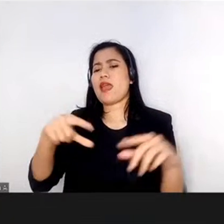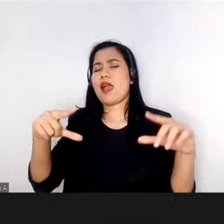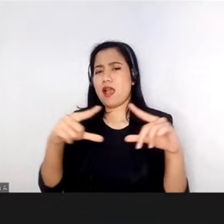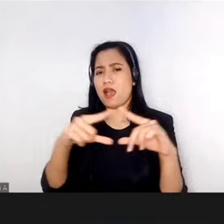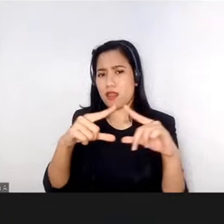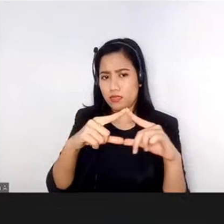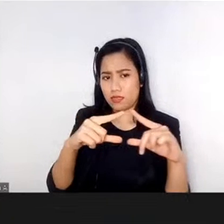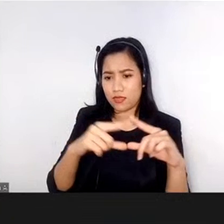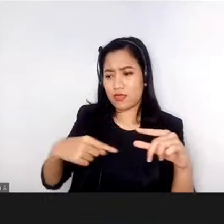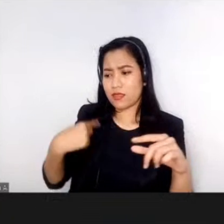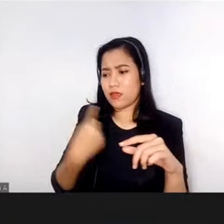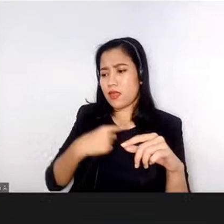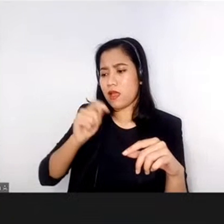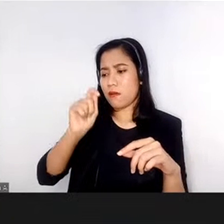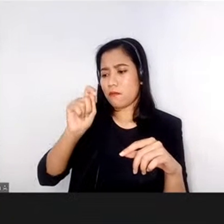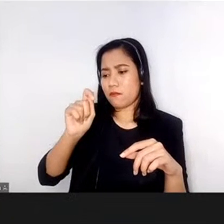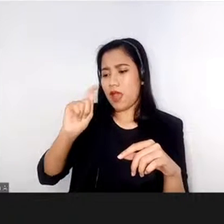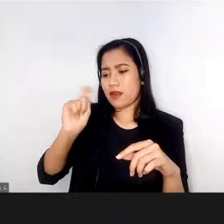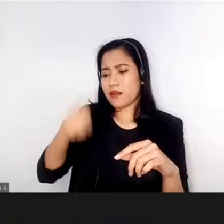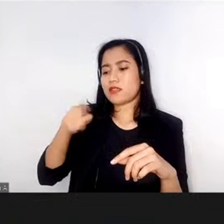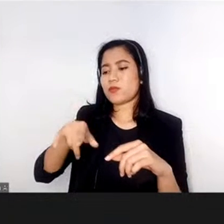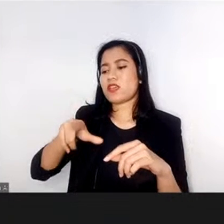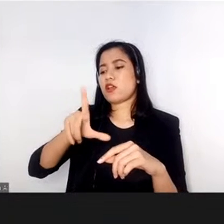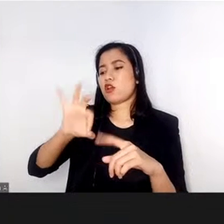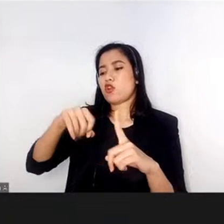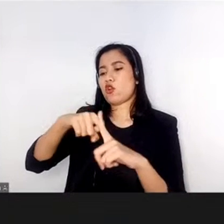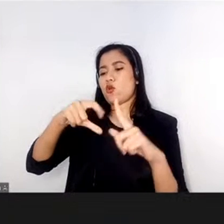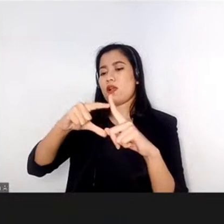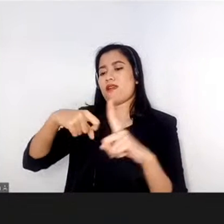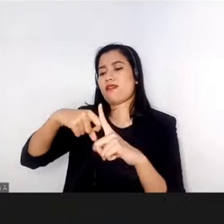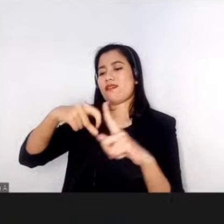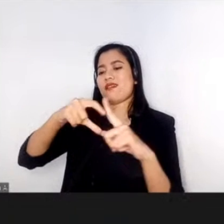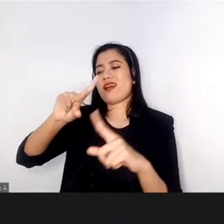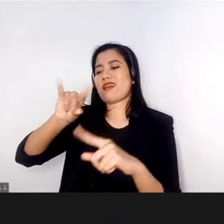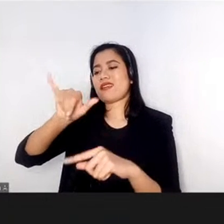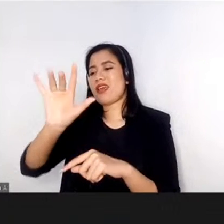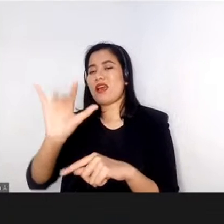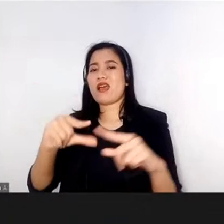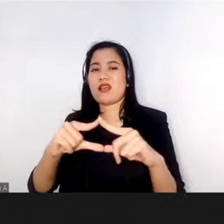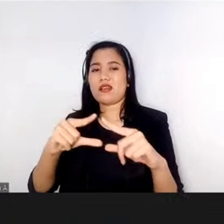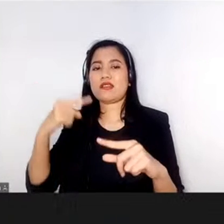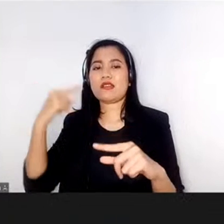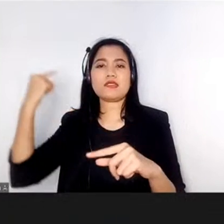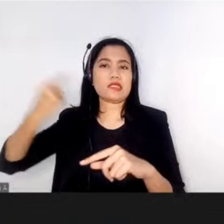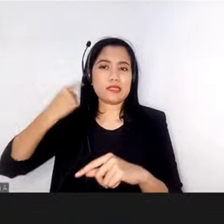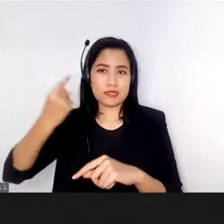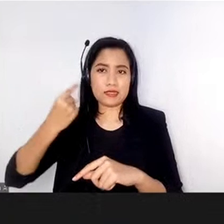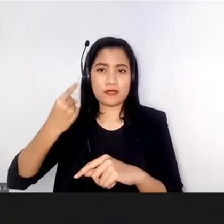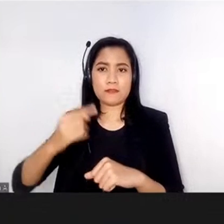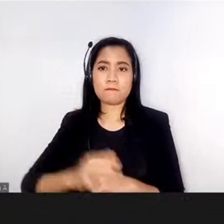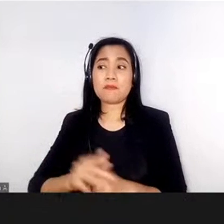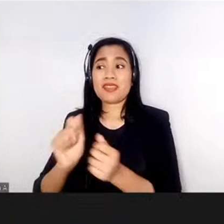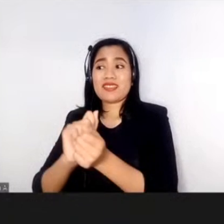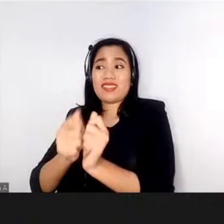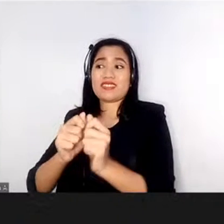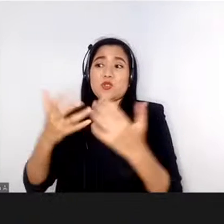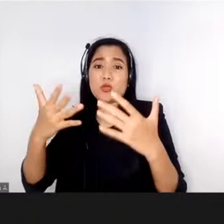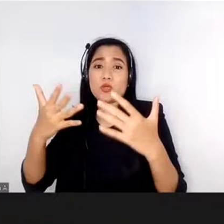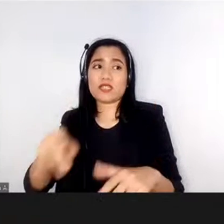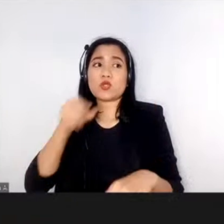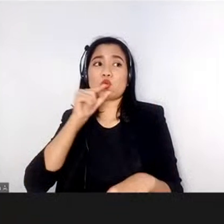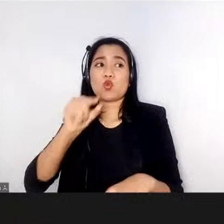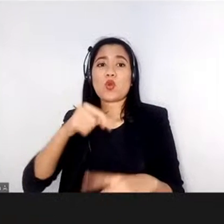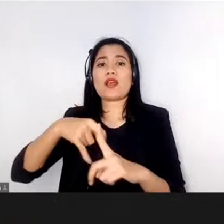melakukan lokal karya secara teratur dan ini mengenai untuk tapi kami juga telah